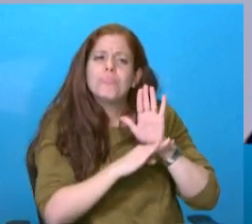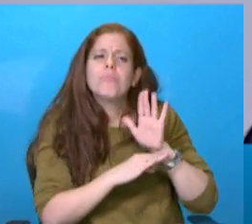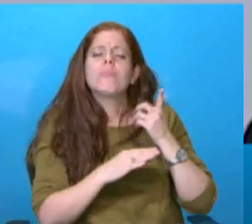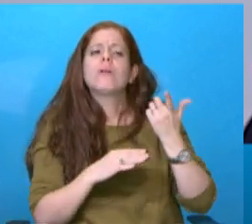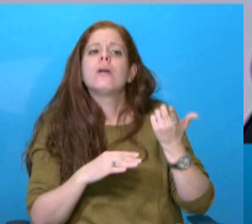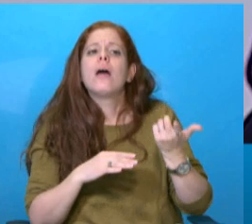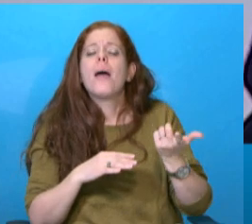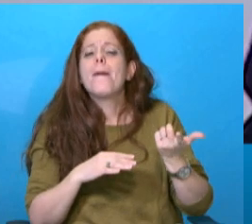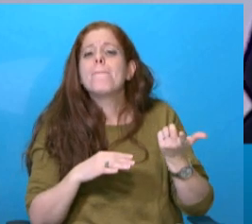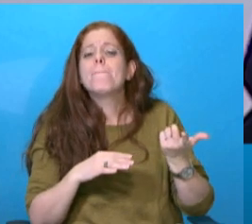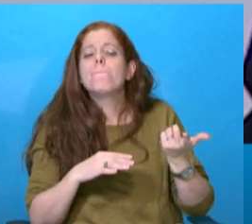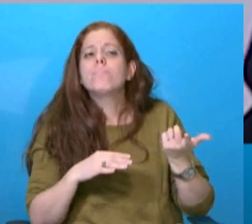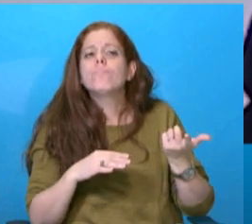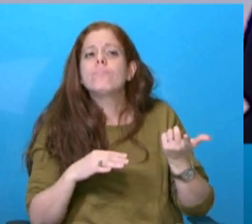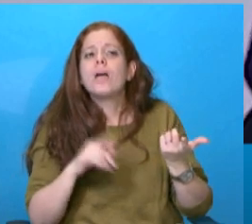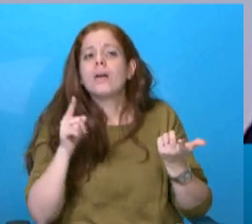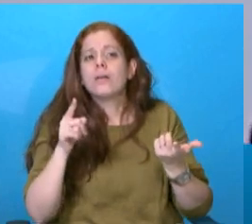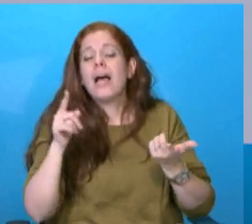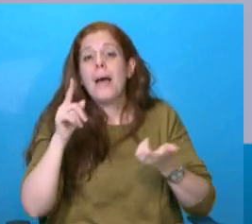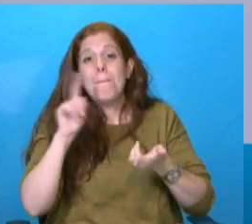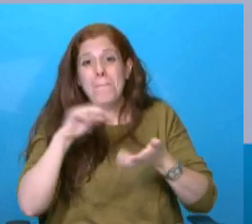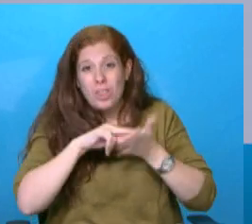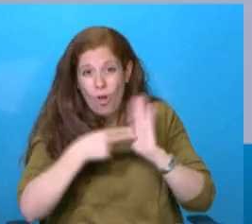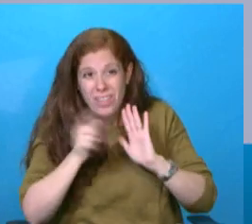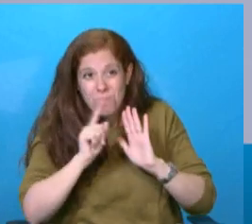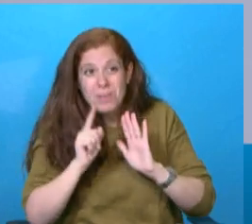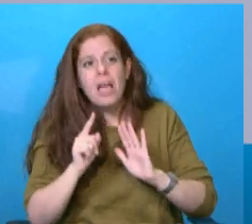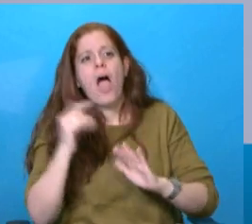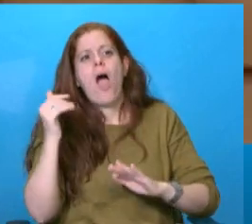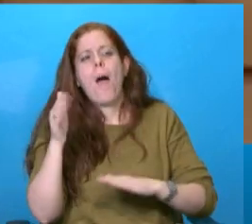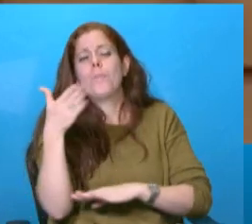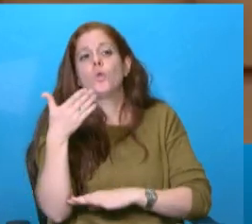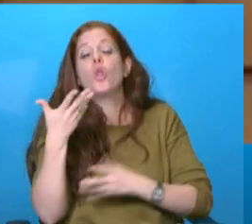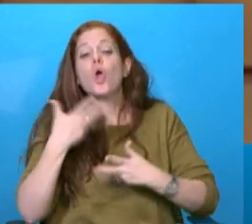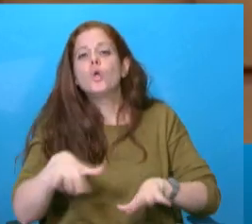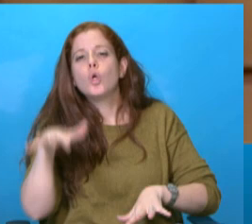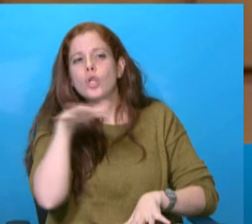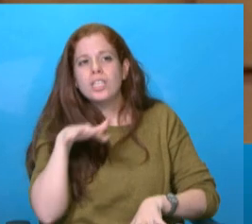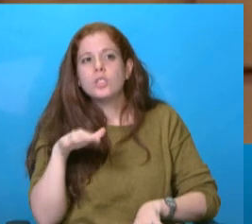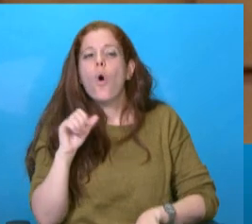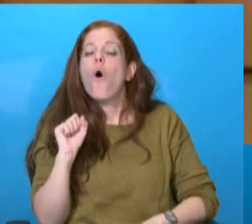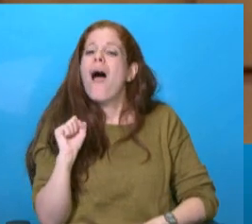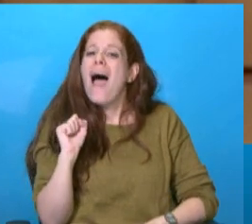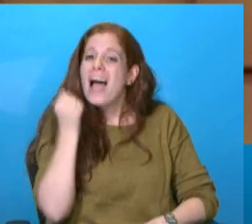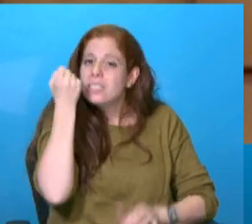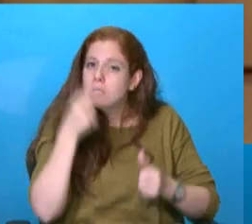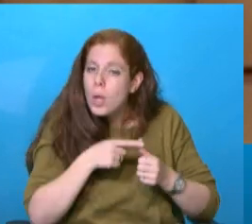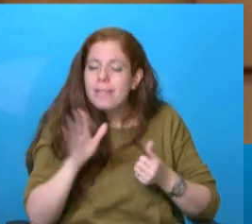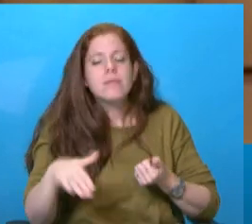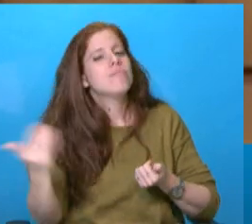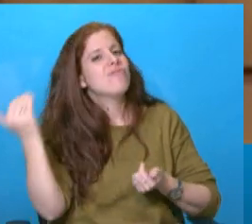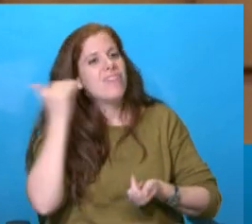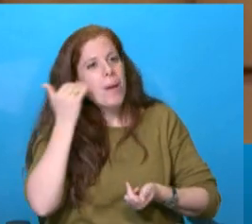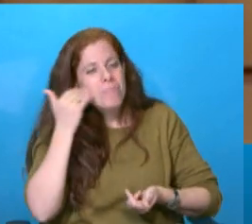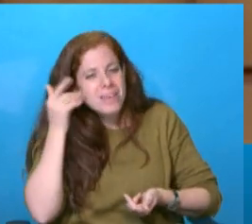و کاملا بر مبنای برنامه‌ای که ارتجاع منطقه صهیونیست